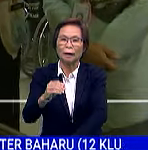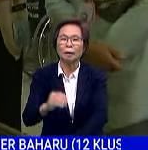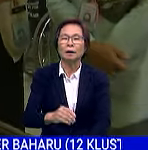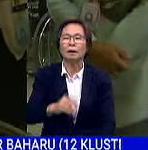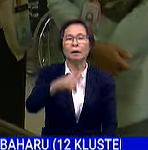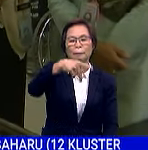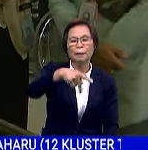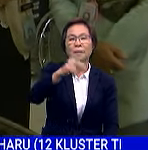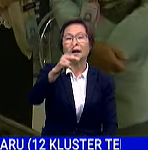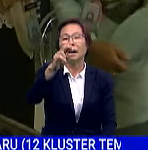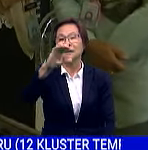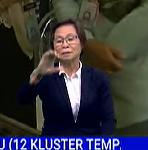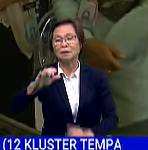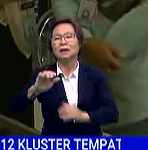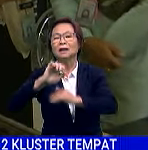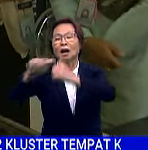di bawah